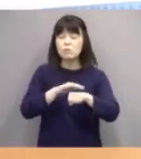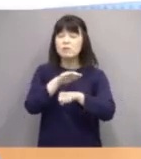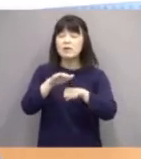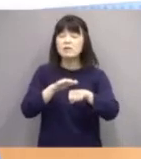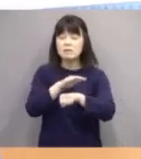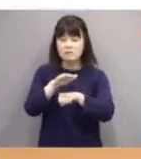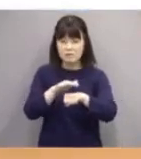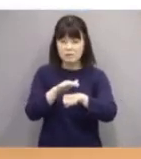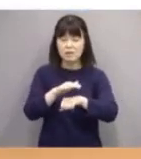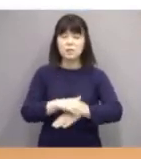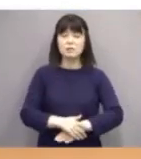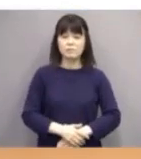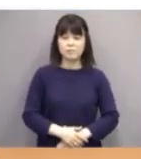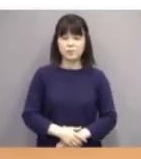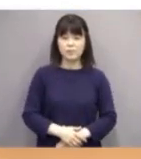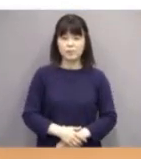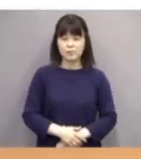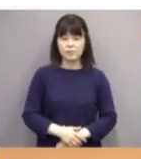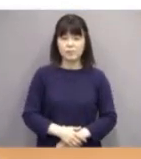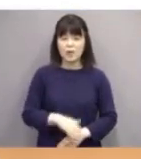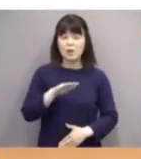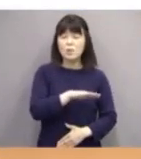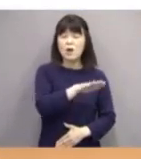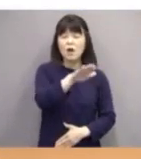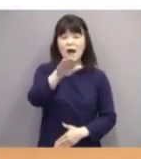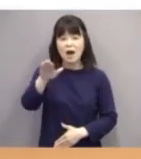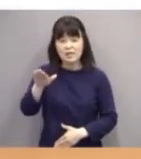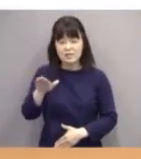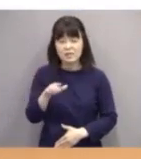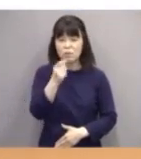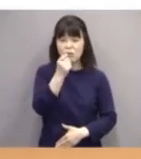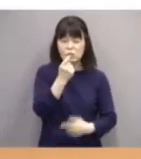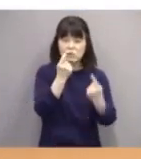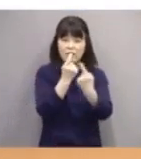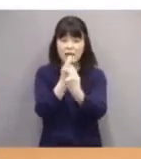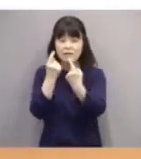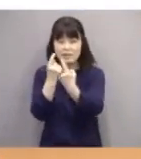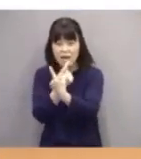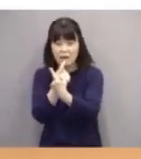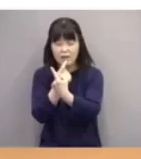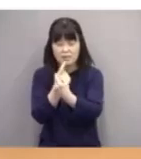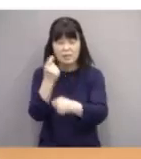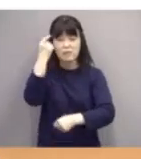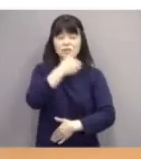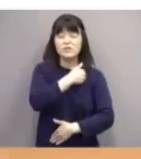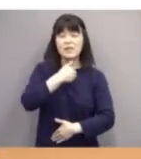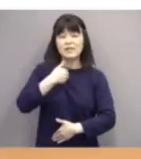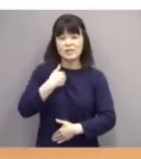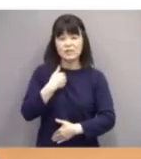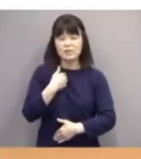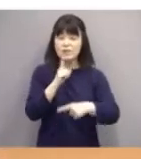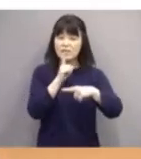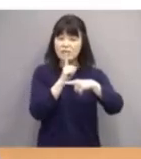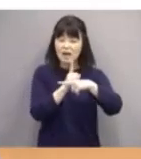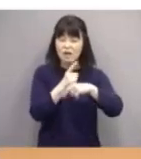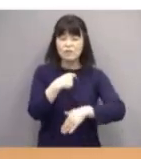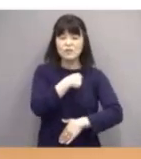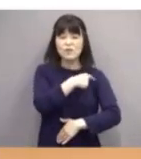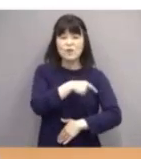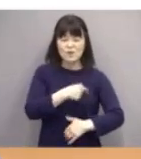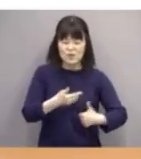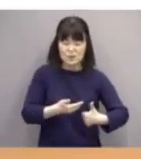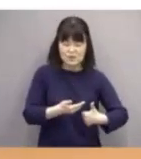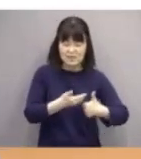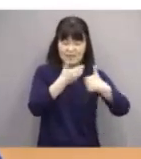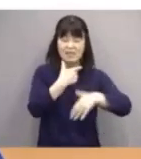ます。やっぱり身の回り の, あのちょっとしたことにも気づけるような、まあ、そういう科学する心を育んでもら